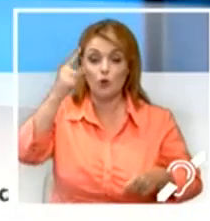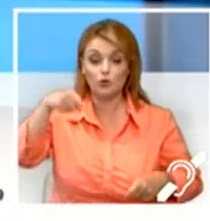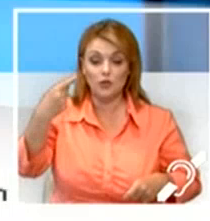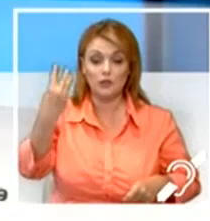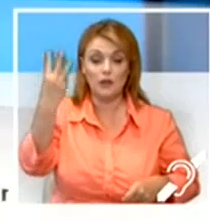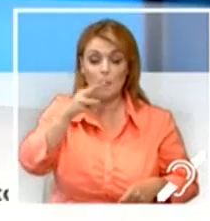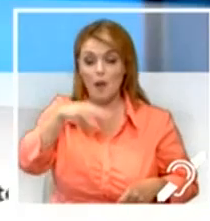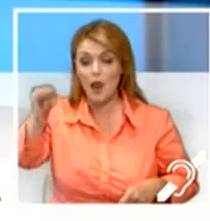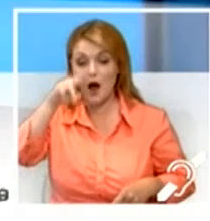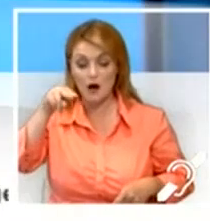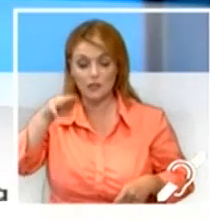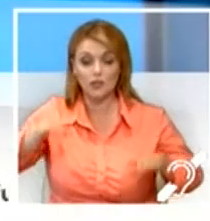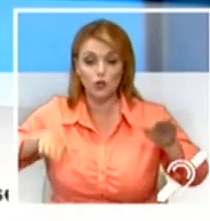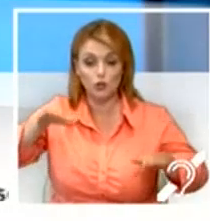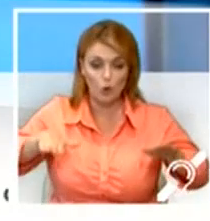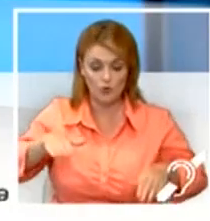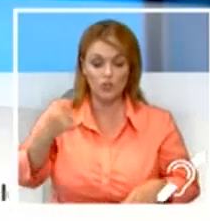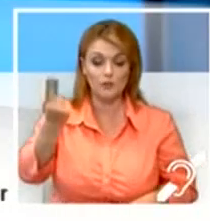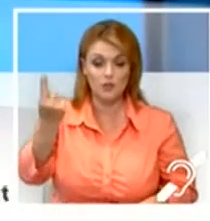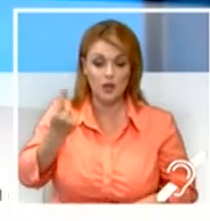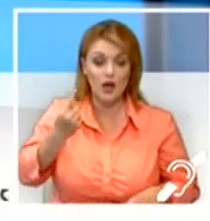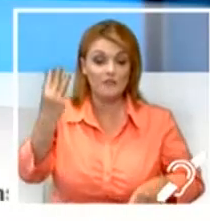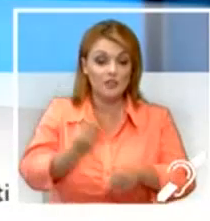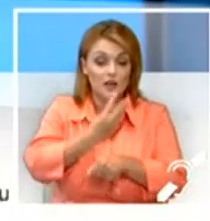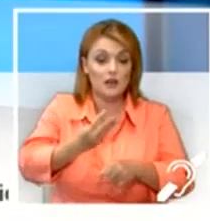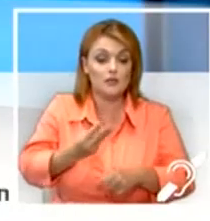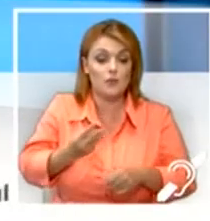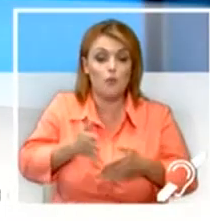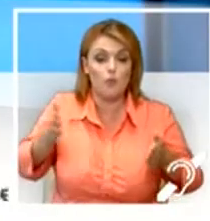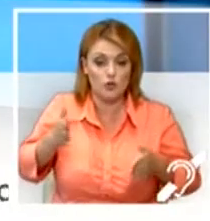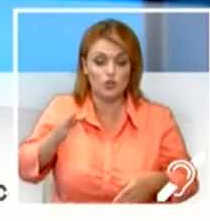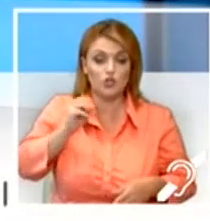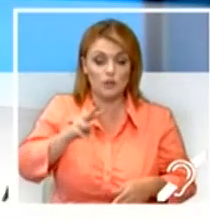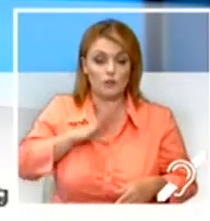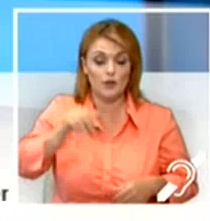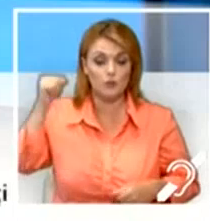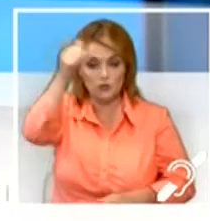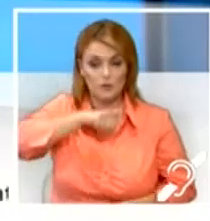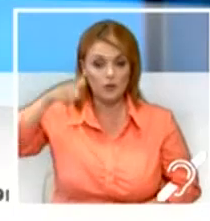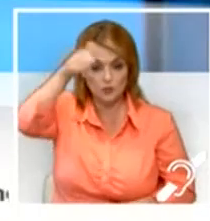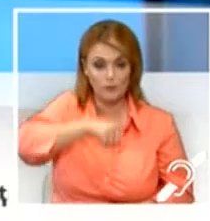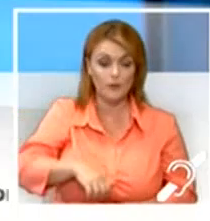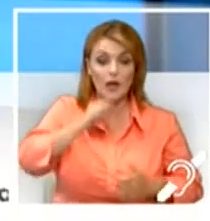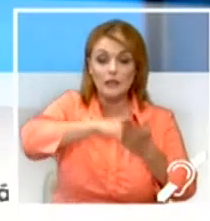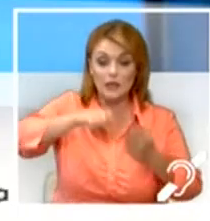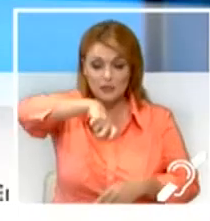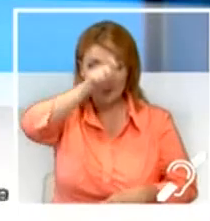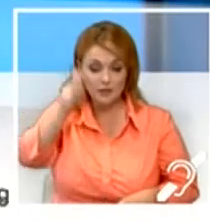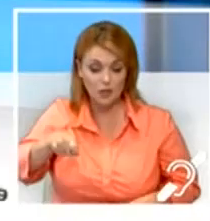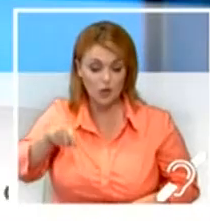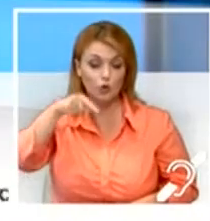1,3 miliarde de tone de cereale, de aproape 3 ori mai mult față de aceeași perioadă anului trecut. Din cauza